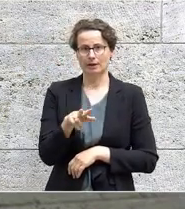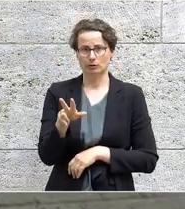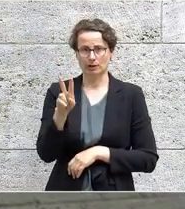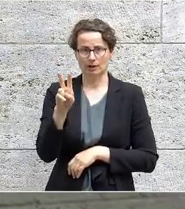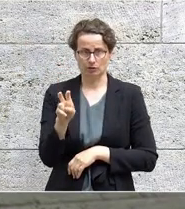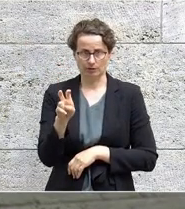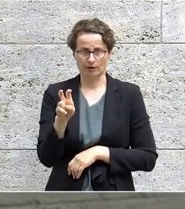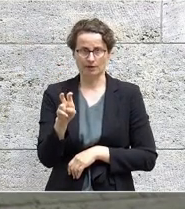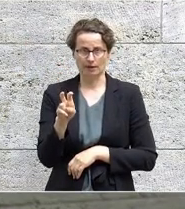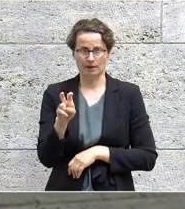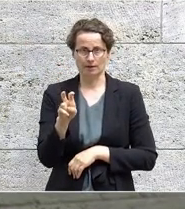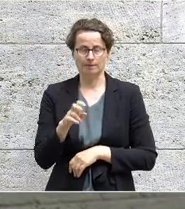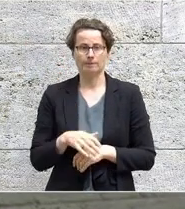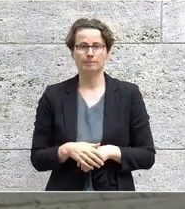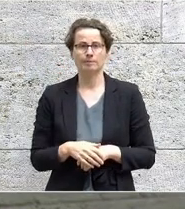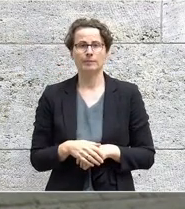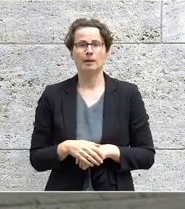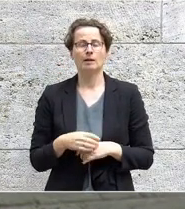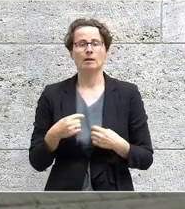2023